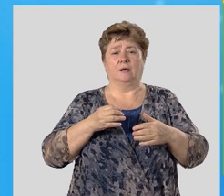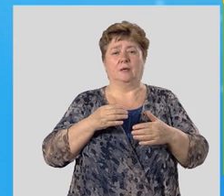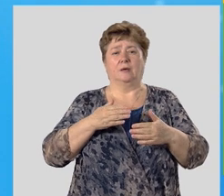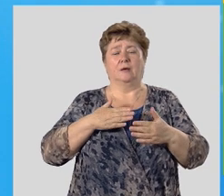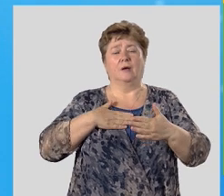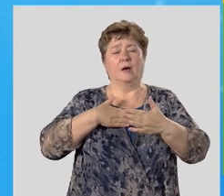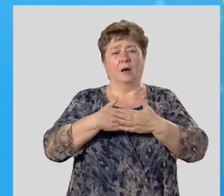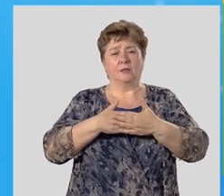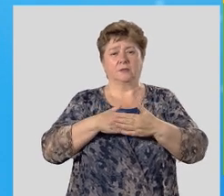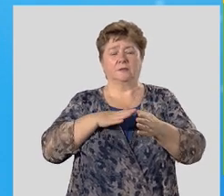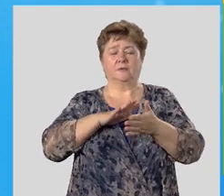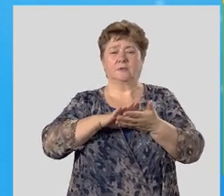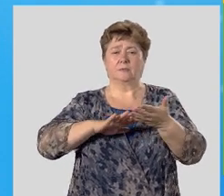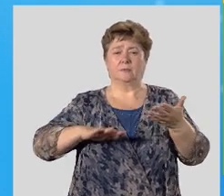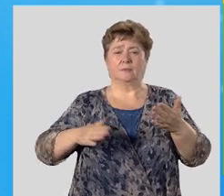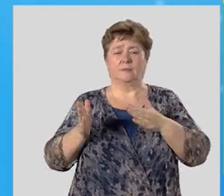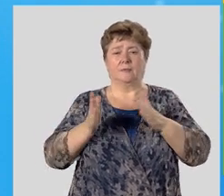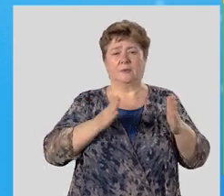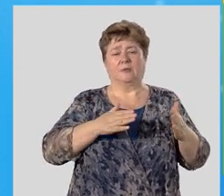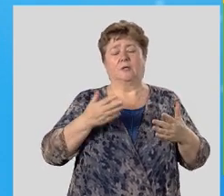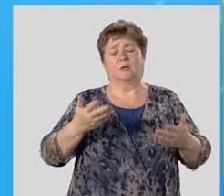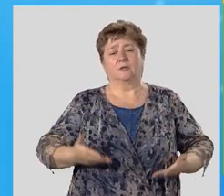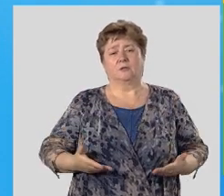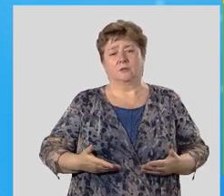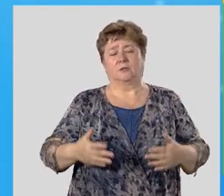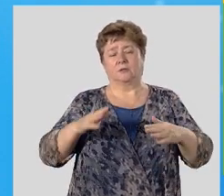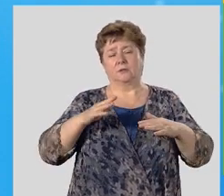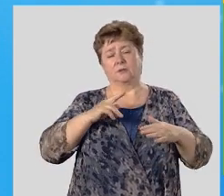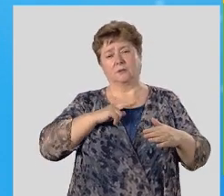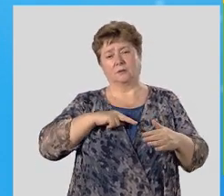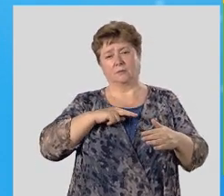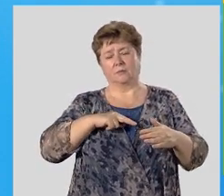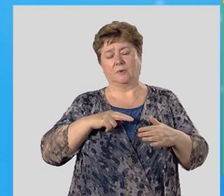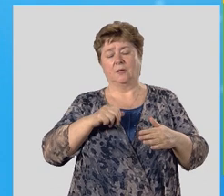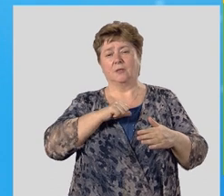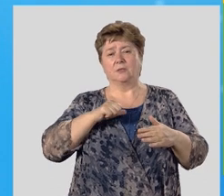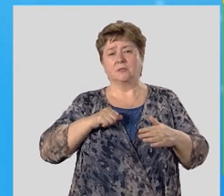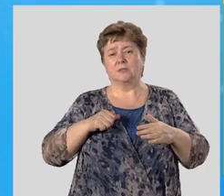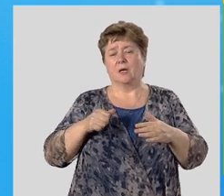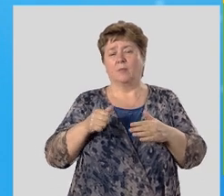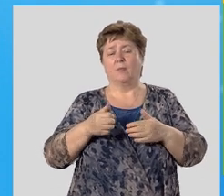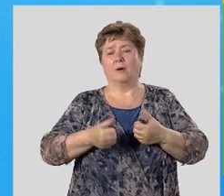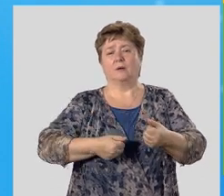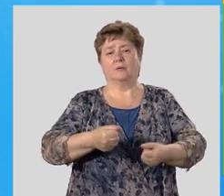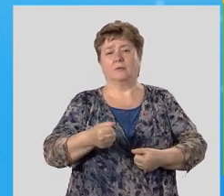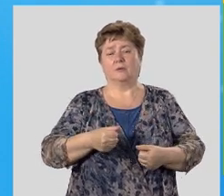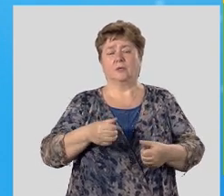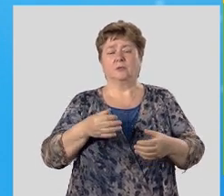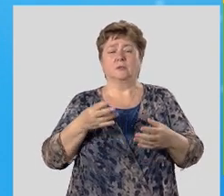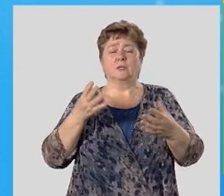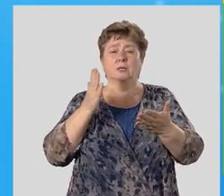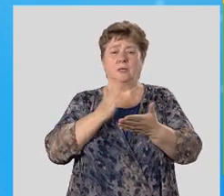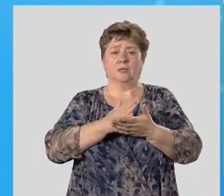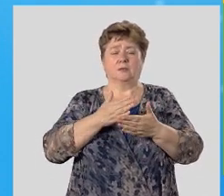интенсивность протекания процессов жизнедеятельности. Саморегуляция свойственна не